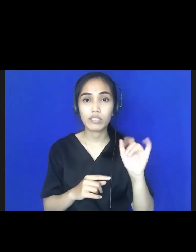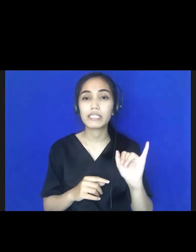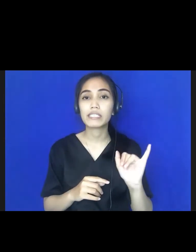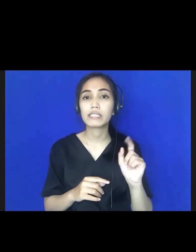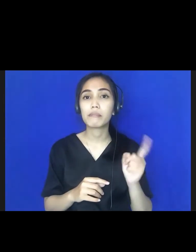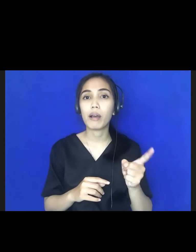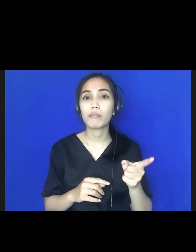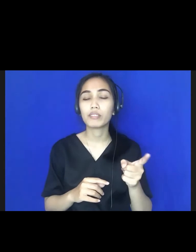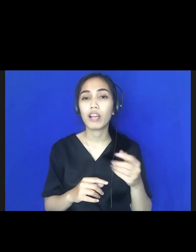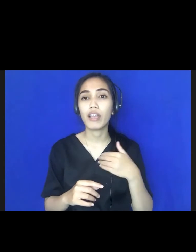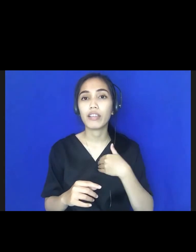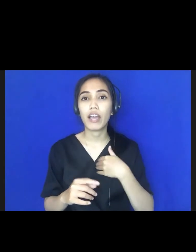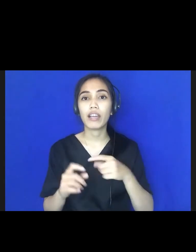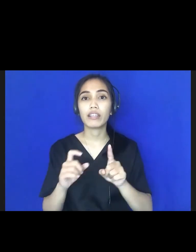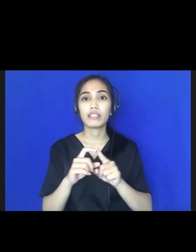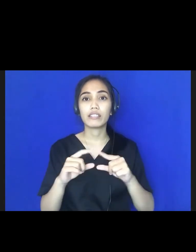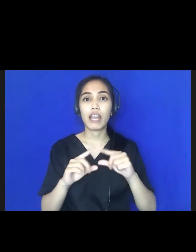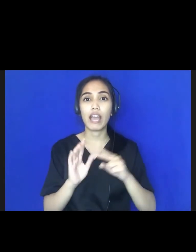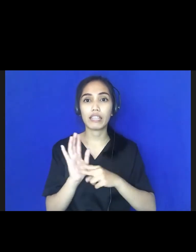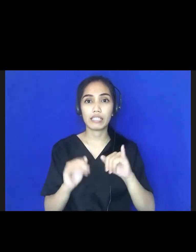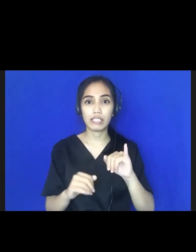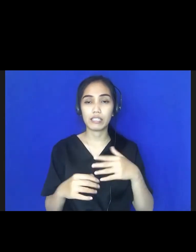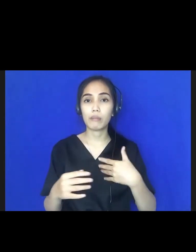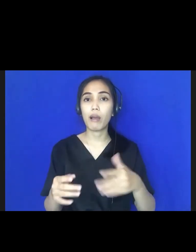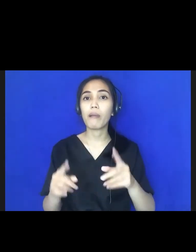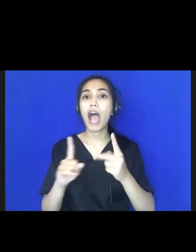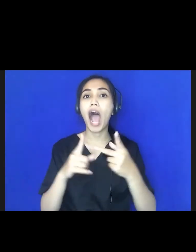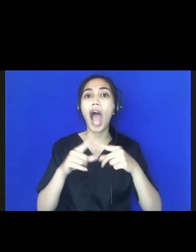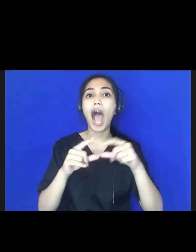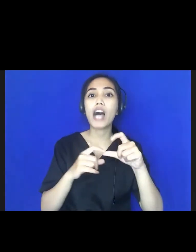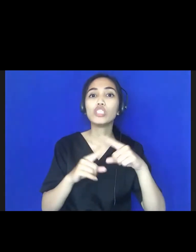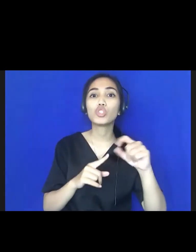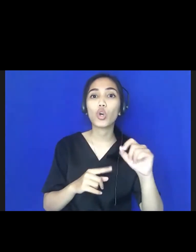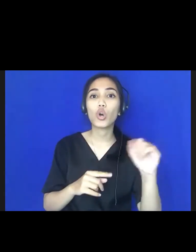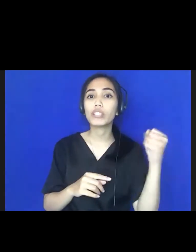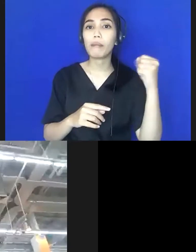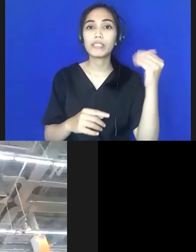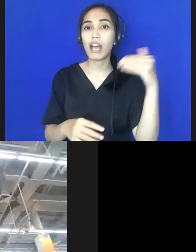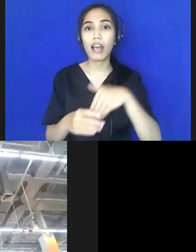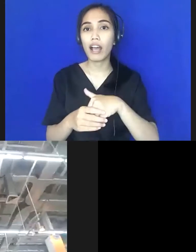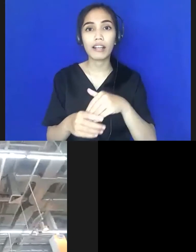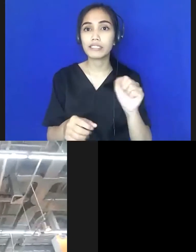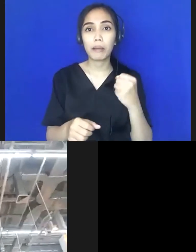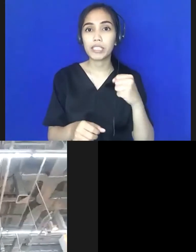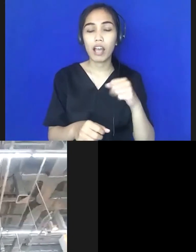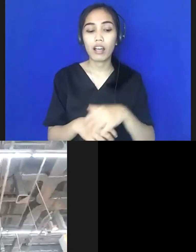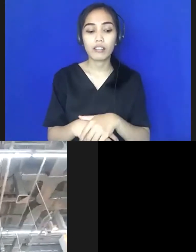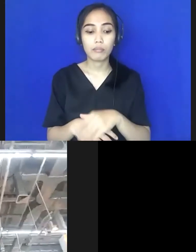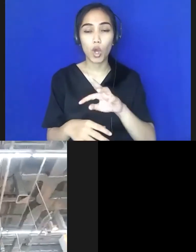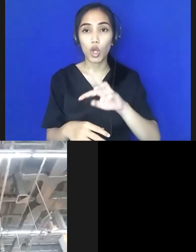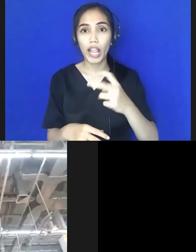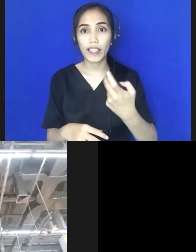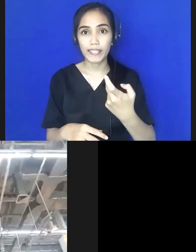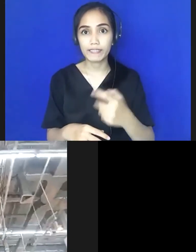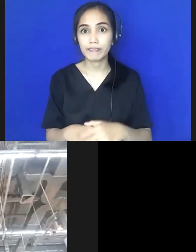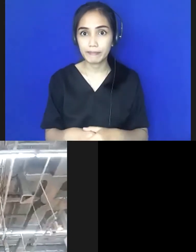belakangan. Saya Dani. Oh, baik Ibu Dani. Jadi Ibu Dani nanti yang akan menggantikan Dr. Hasto